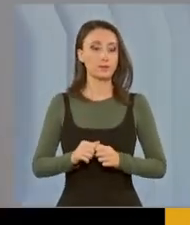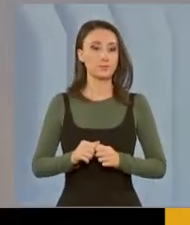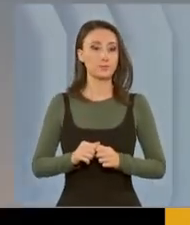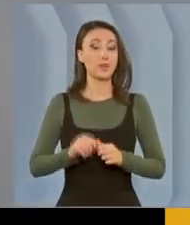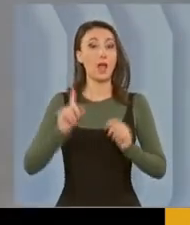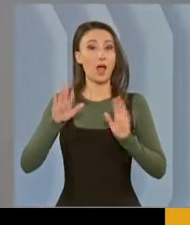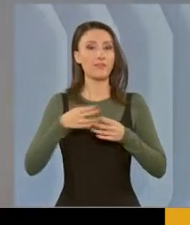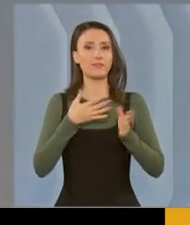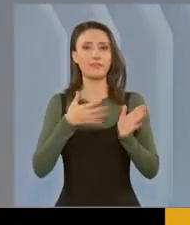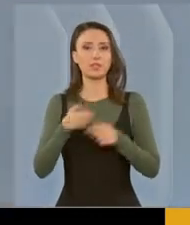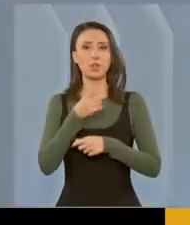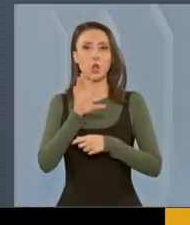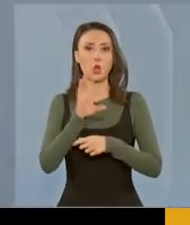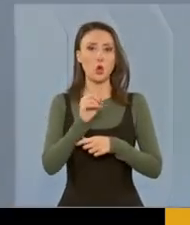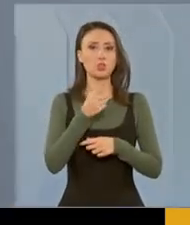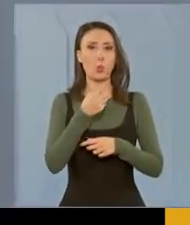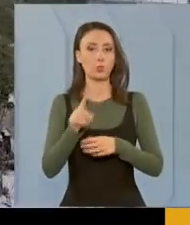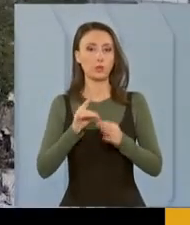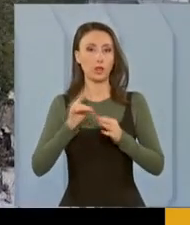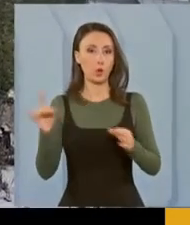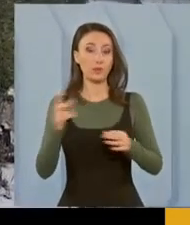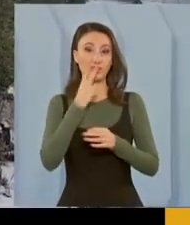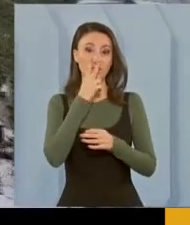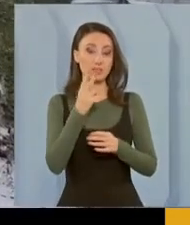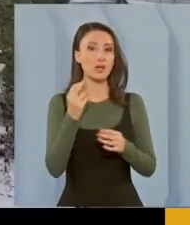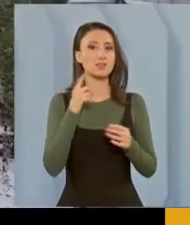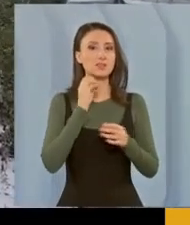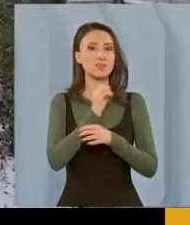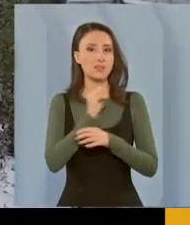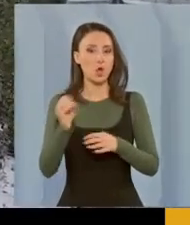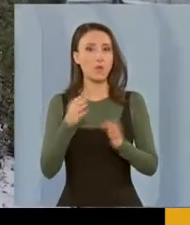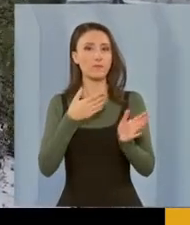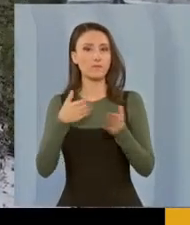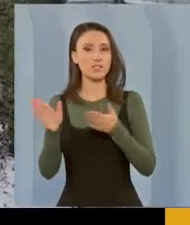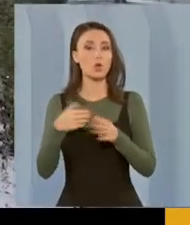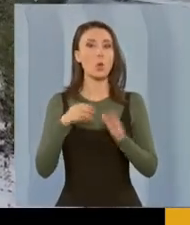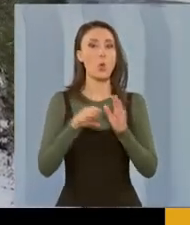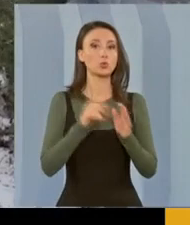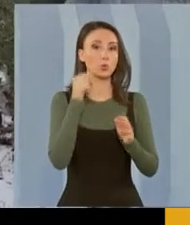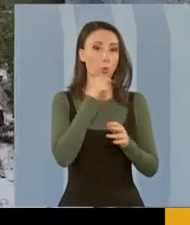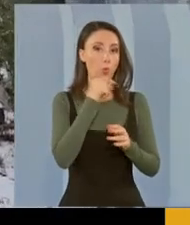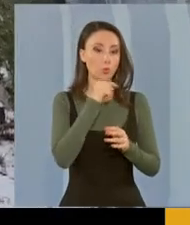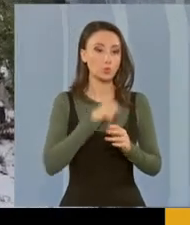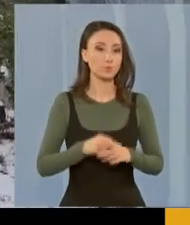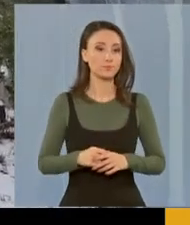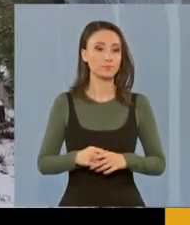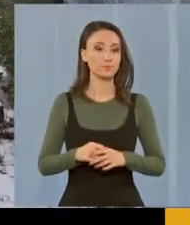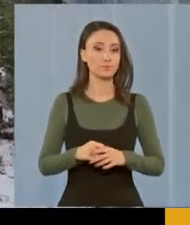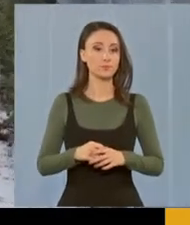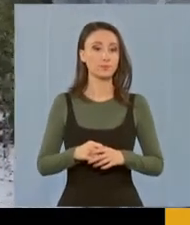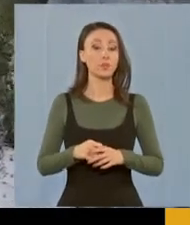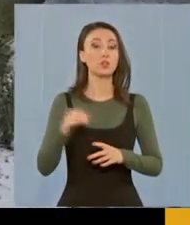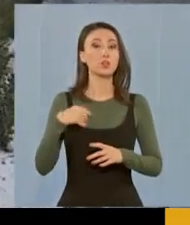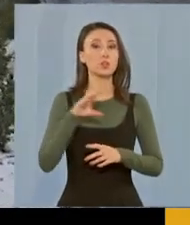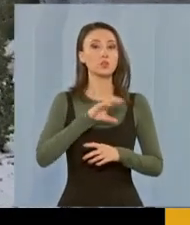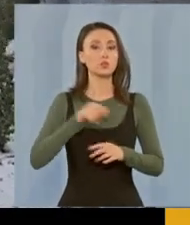de 90-100 de kilometri pe oră, vizibilitate spre zero, viscol, deci cod roșu. Înseamnă în general să te duci